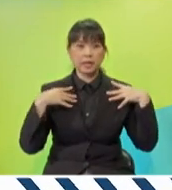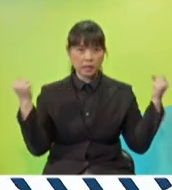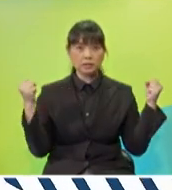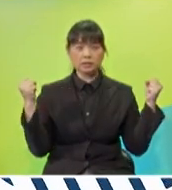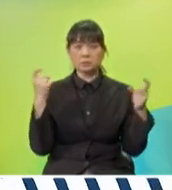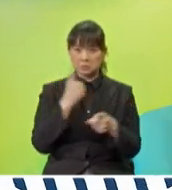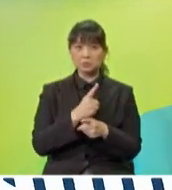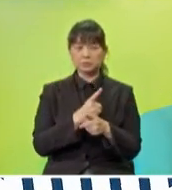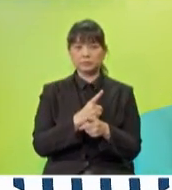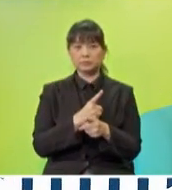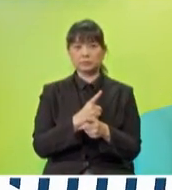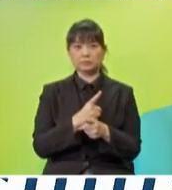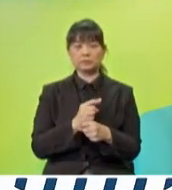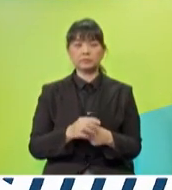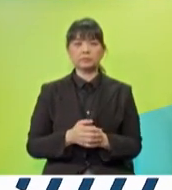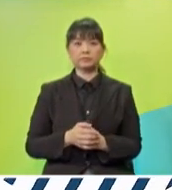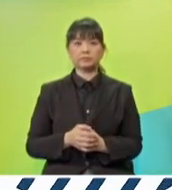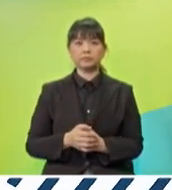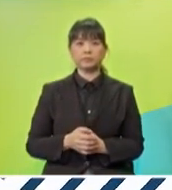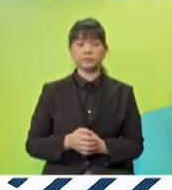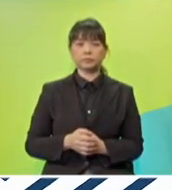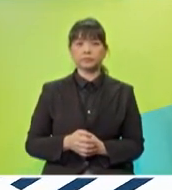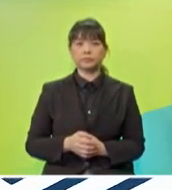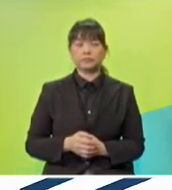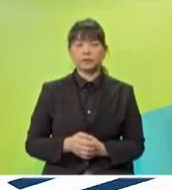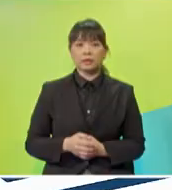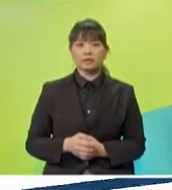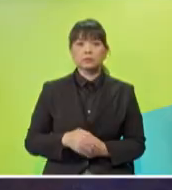kebanyakan masyarakat kita tidak sehat